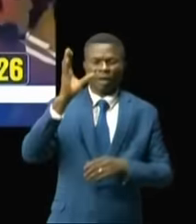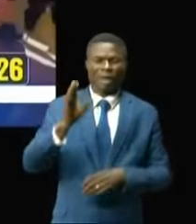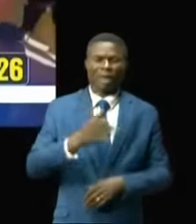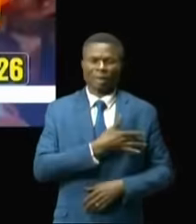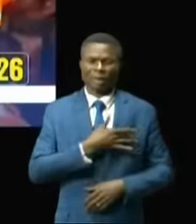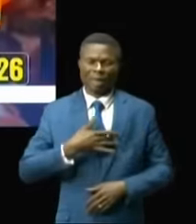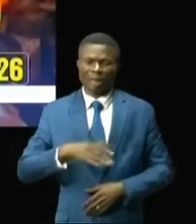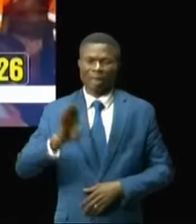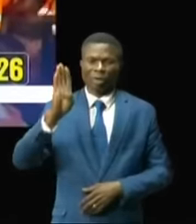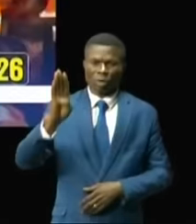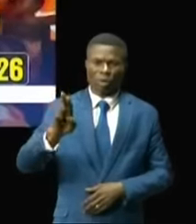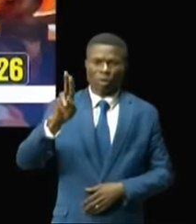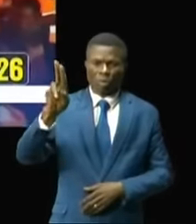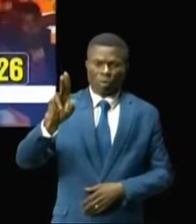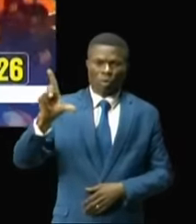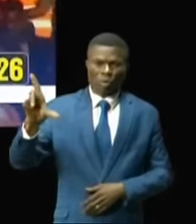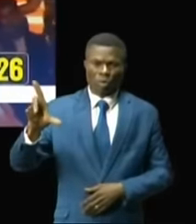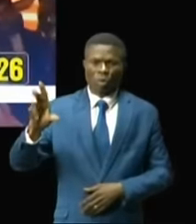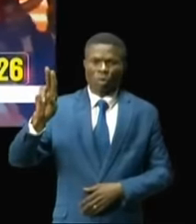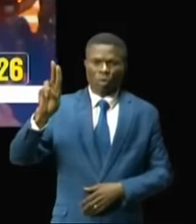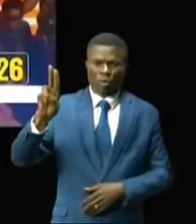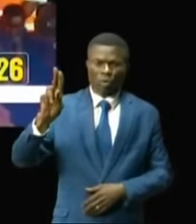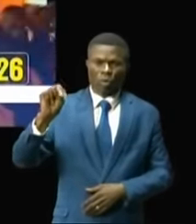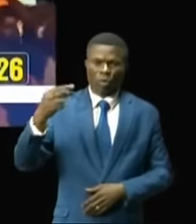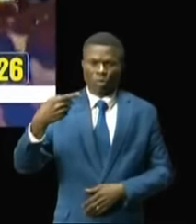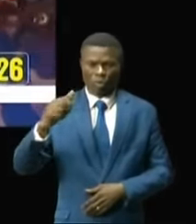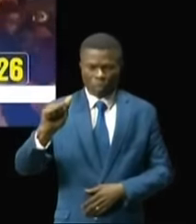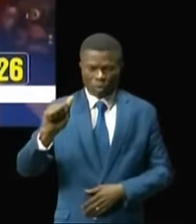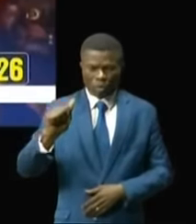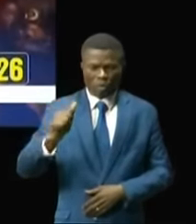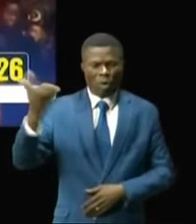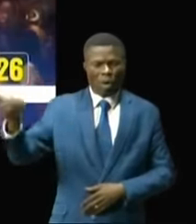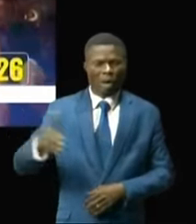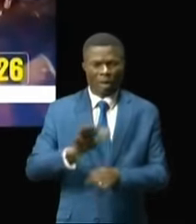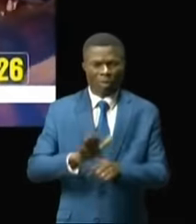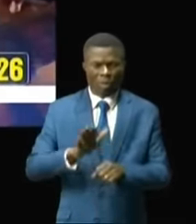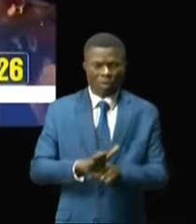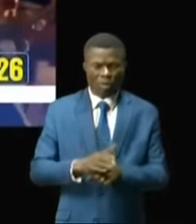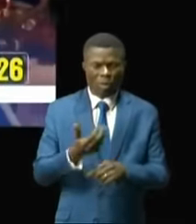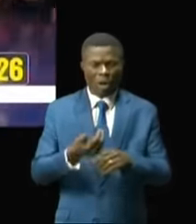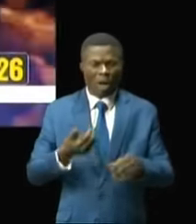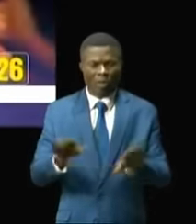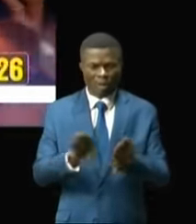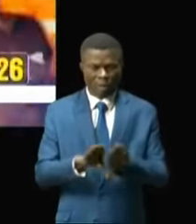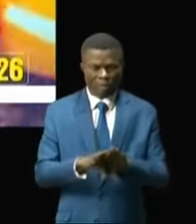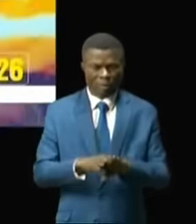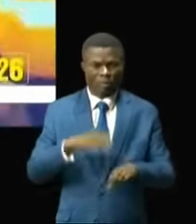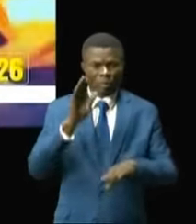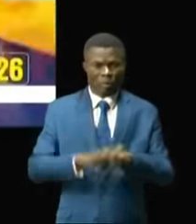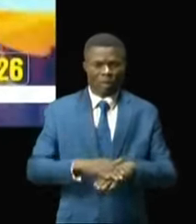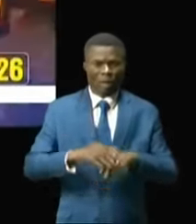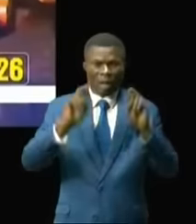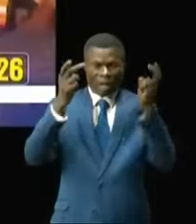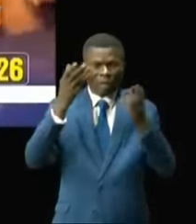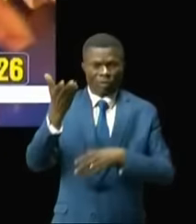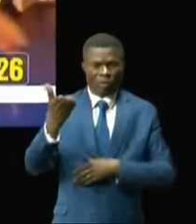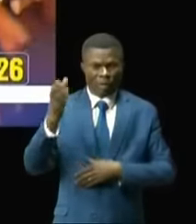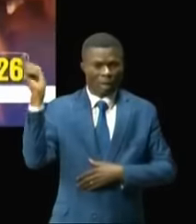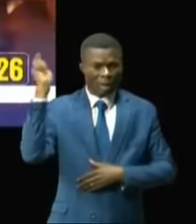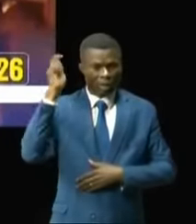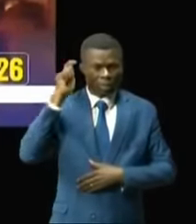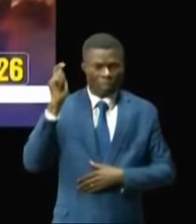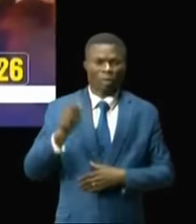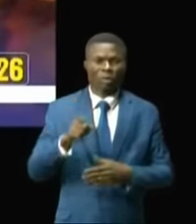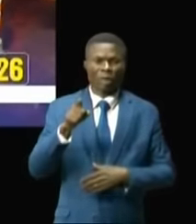où il a eu droit à un accueil très délirant en dépit de la tombée de la nuit. Avant d'atteindre la cité de Bulungu, le